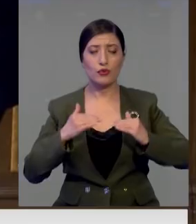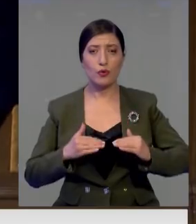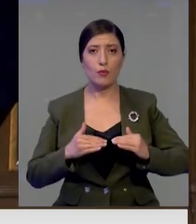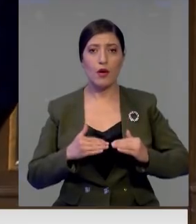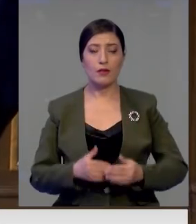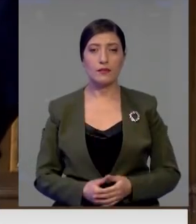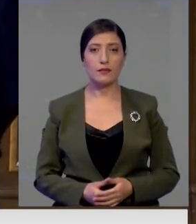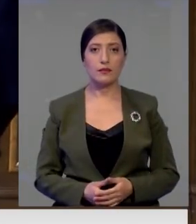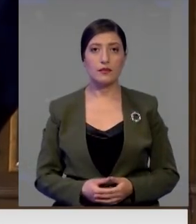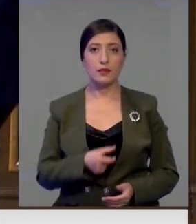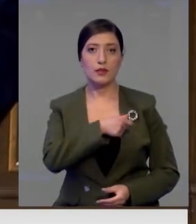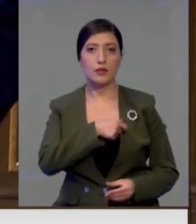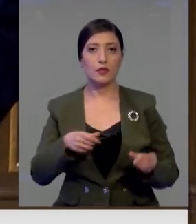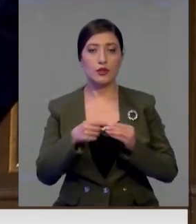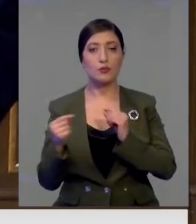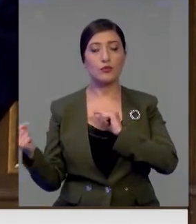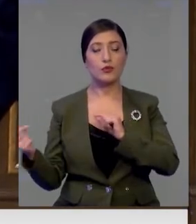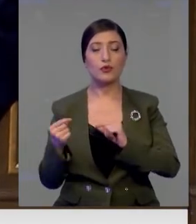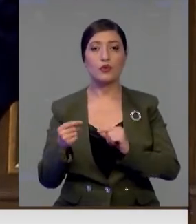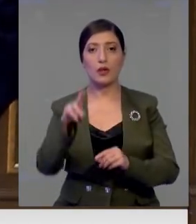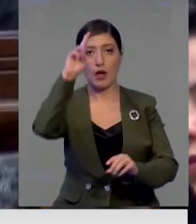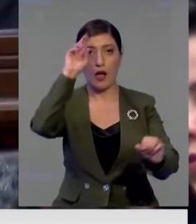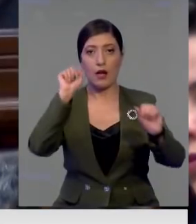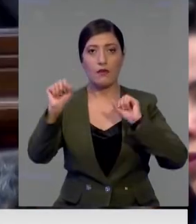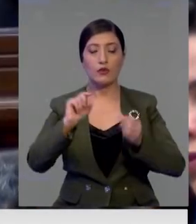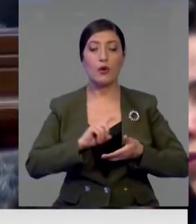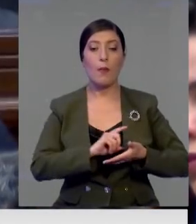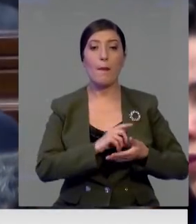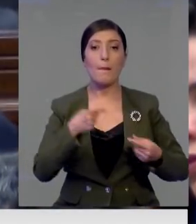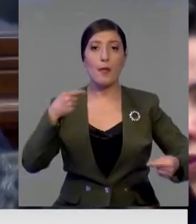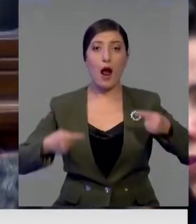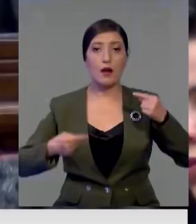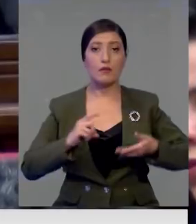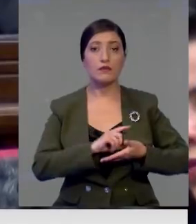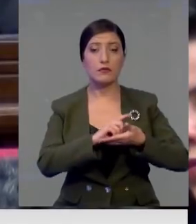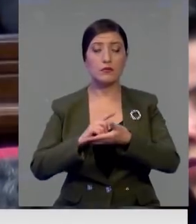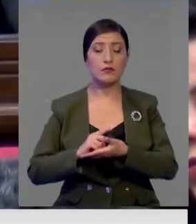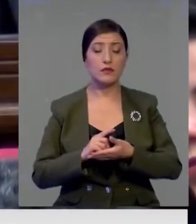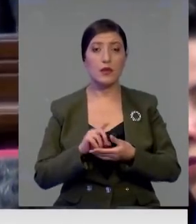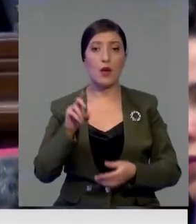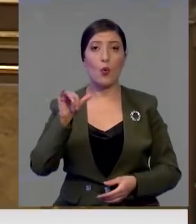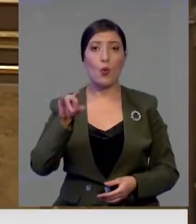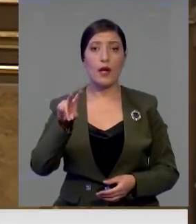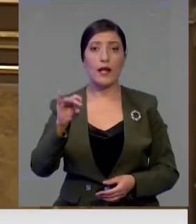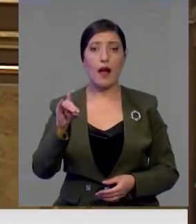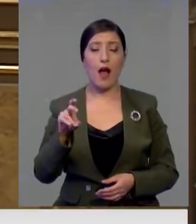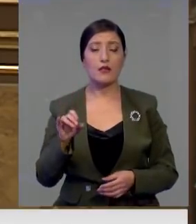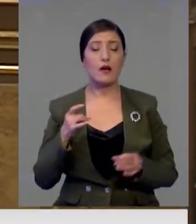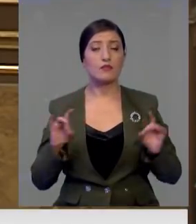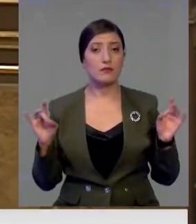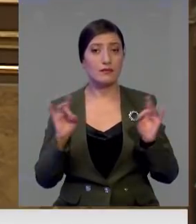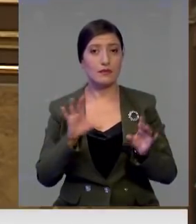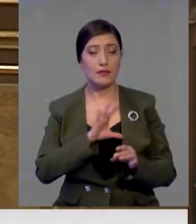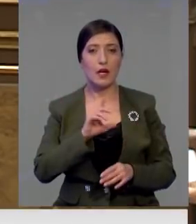էին։ Ընդդիմություն կառավարություն բանավեճին լուր հետևող իմ քայլականներին բորբոքեց Ուրիխանյանի լավ չի արտահայտությունը։